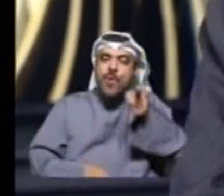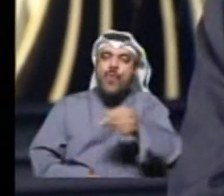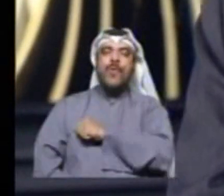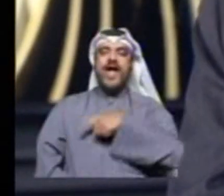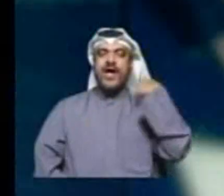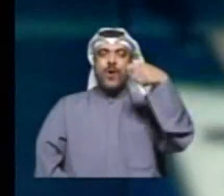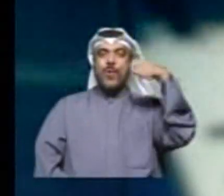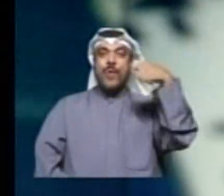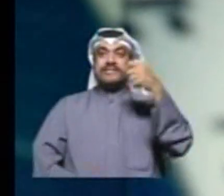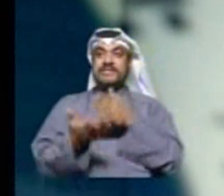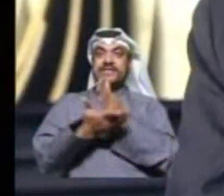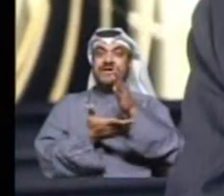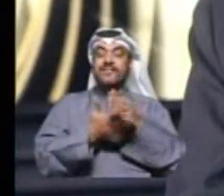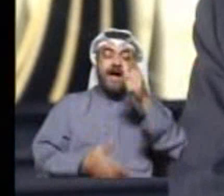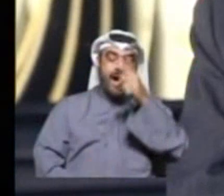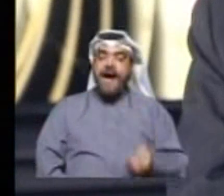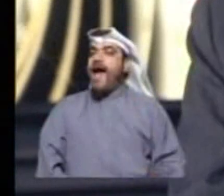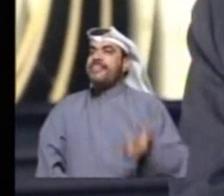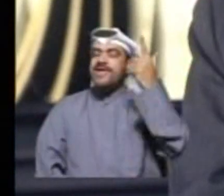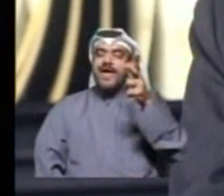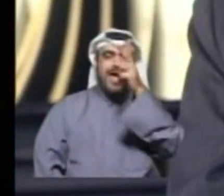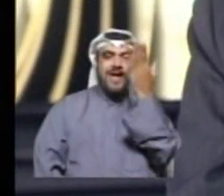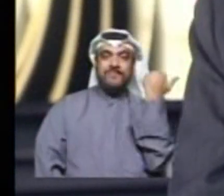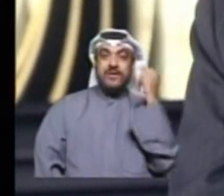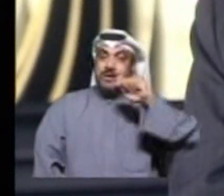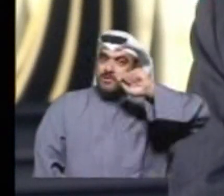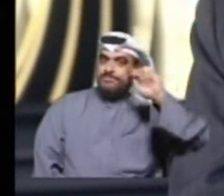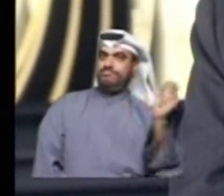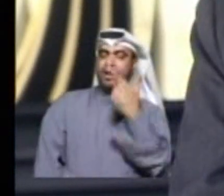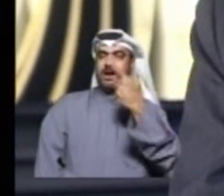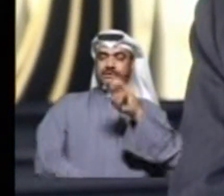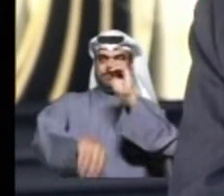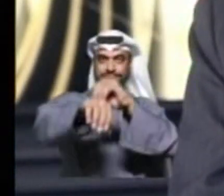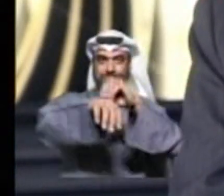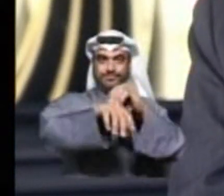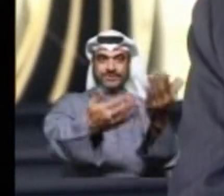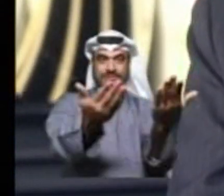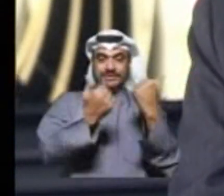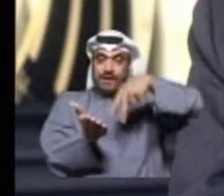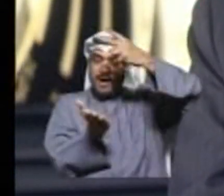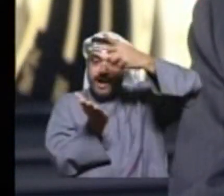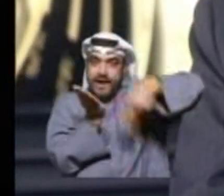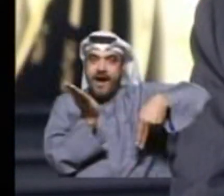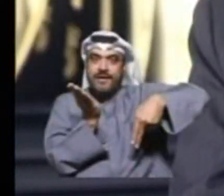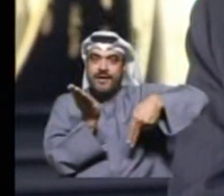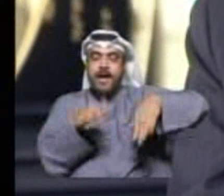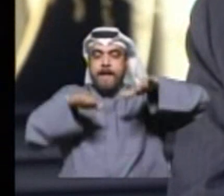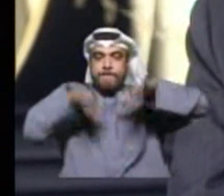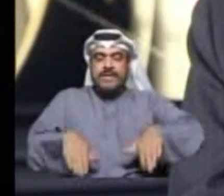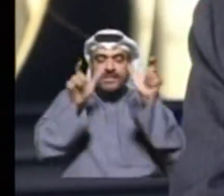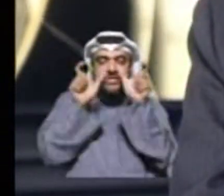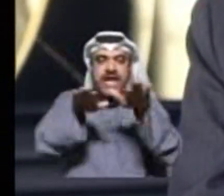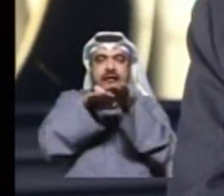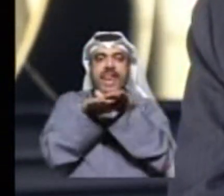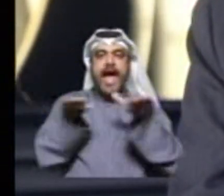ودرو غريميكو والناس دي، فكان بسرعة تمكن من صدور قرار من مجلس الأمن